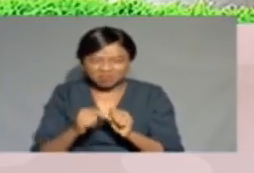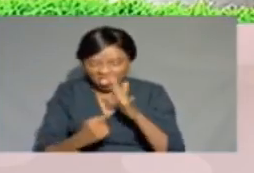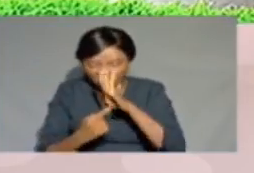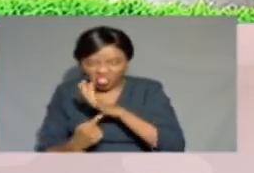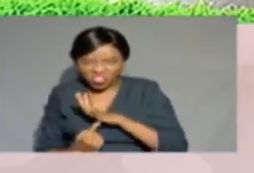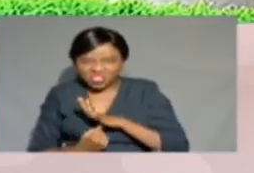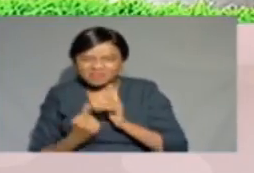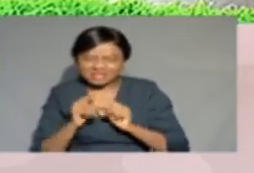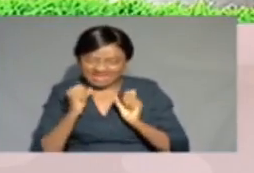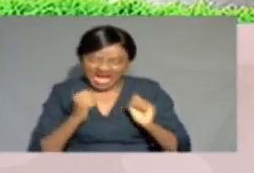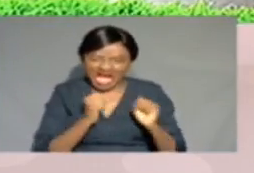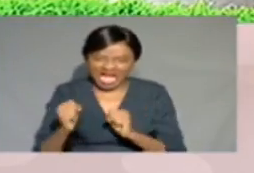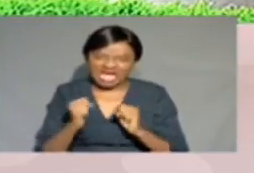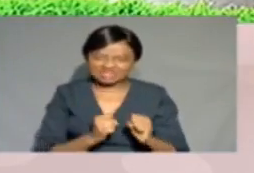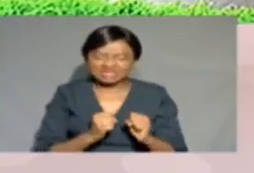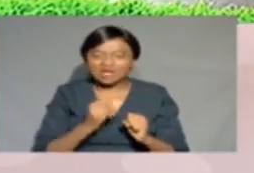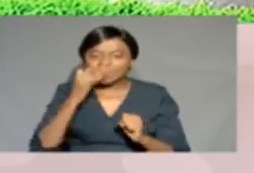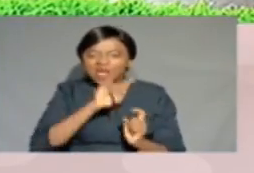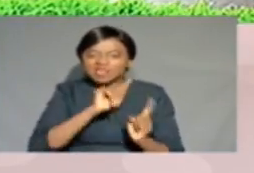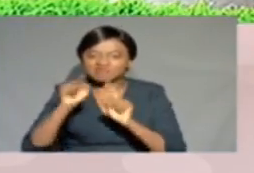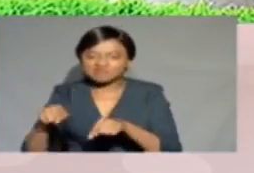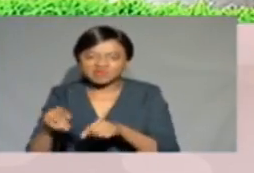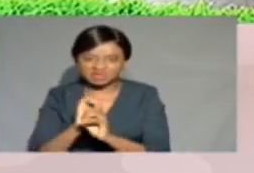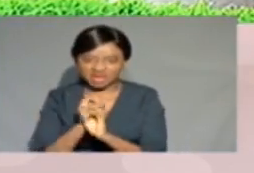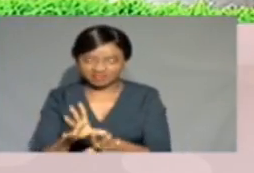ukifika utalala kitanda cha mbao tu hakina godoro.